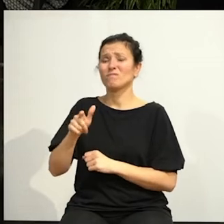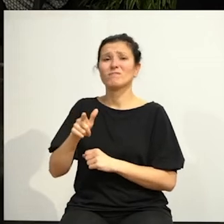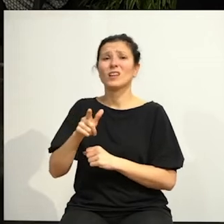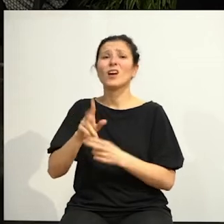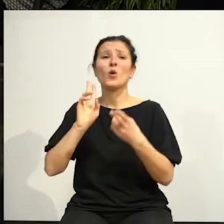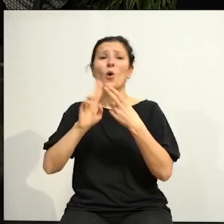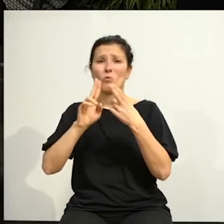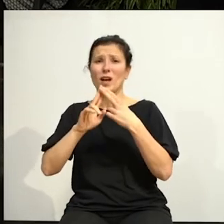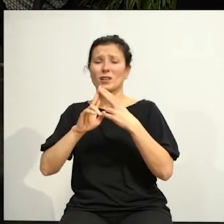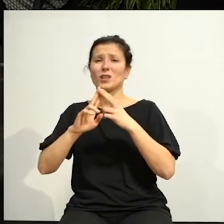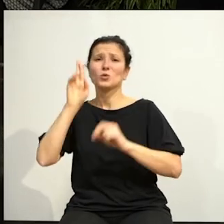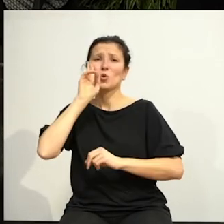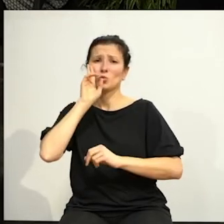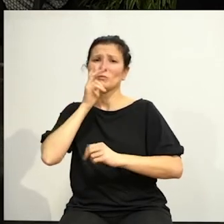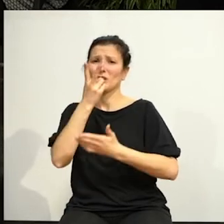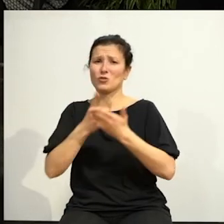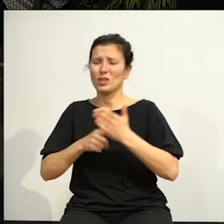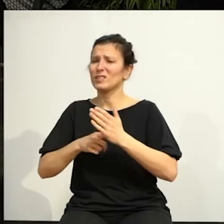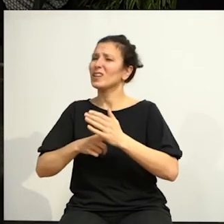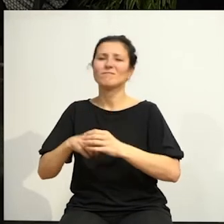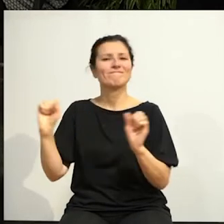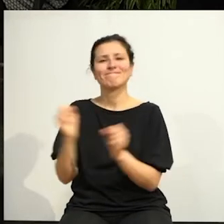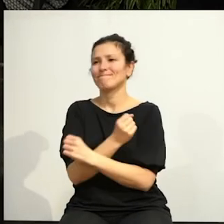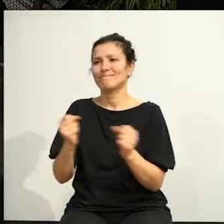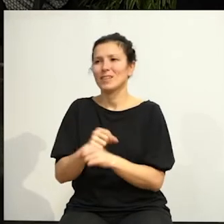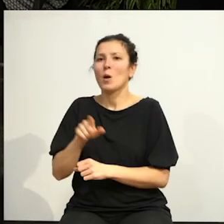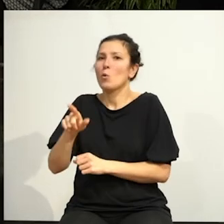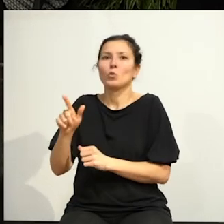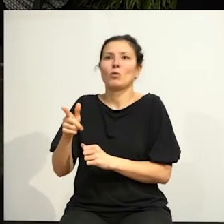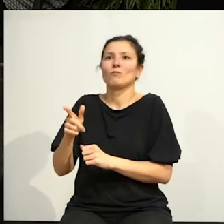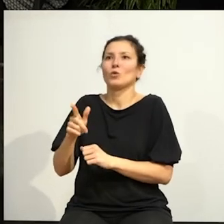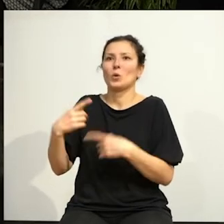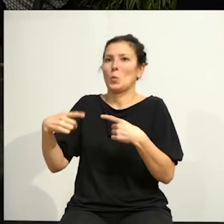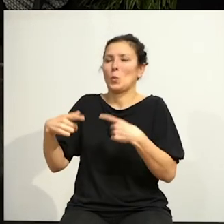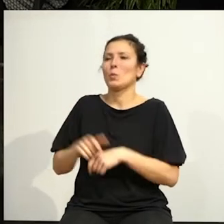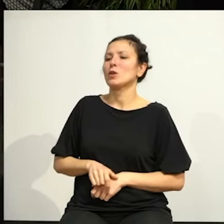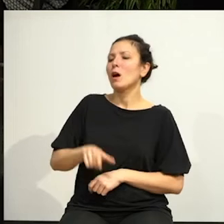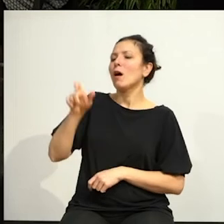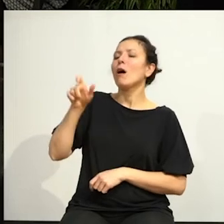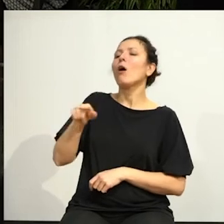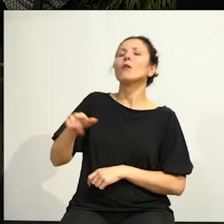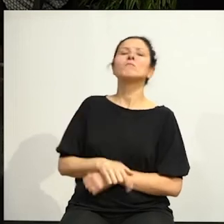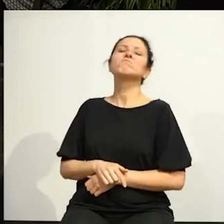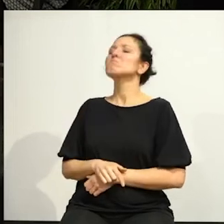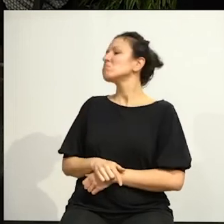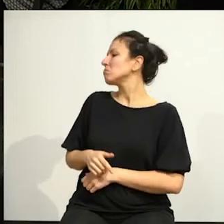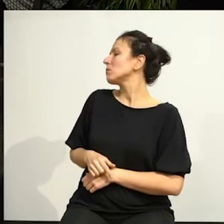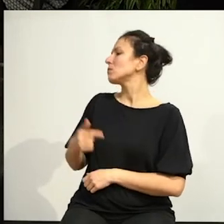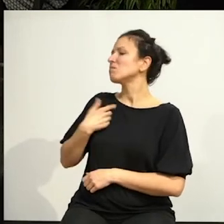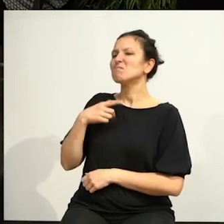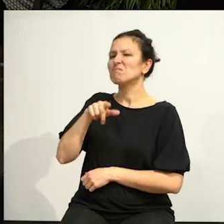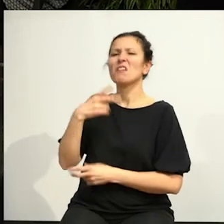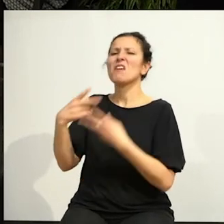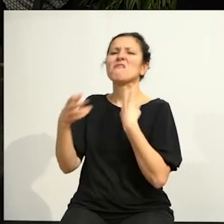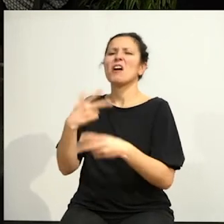to nie było tak, że on się odwracał do czytelnika plecami i mówił, no mnie czytelnik nie interesuje, ja piszę dla siebie, nieważne kto mnie